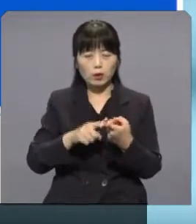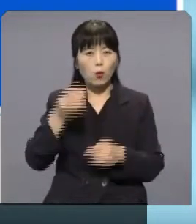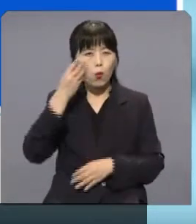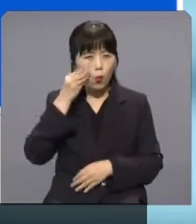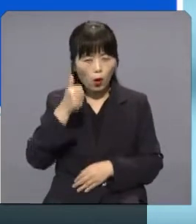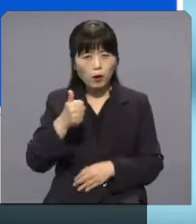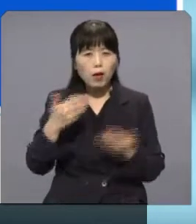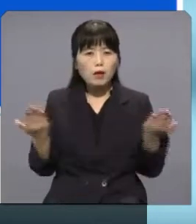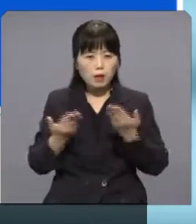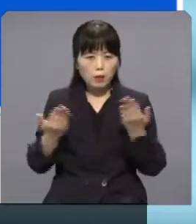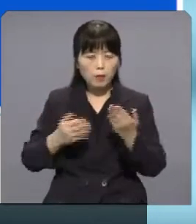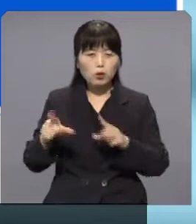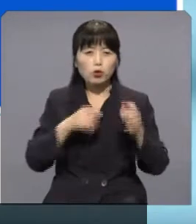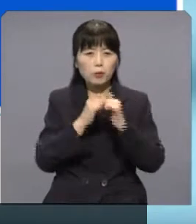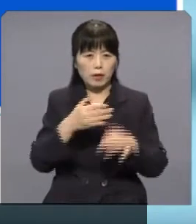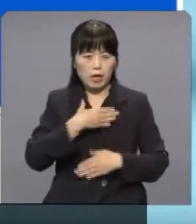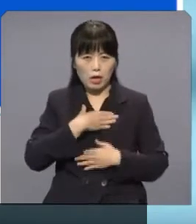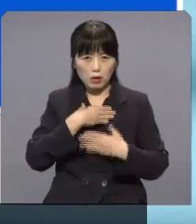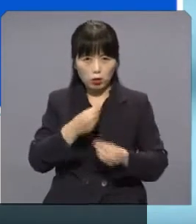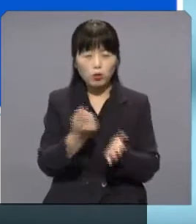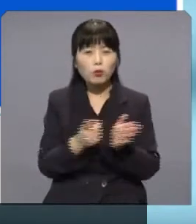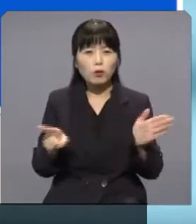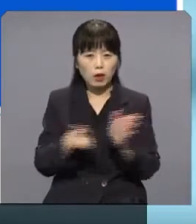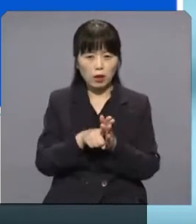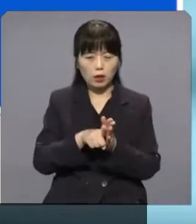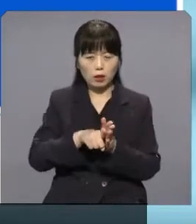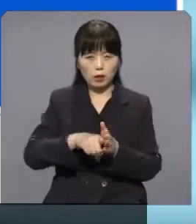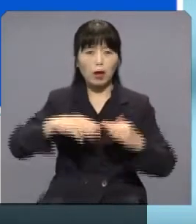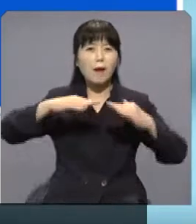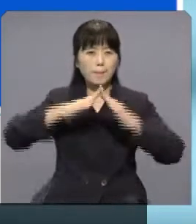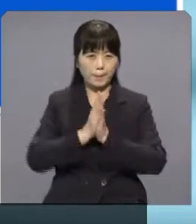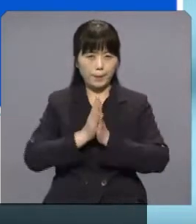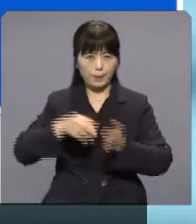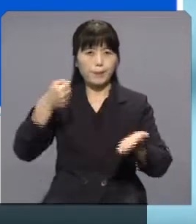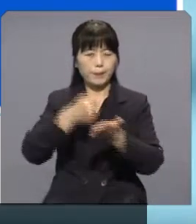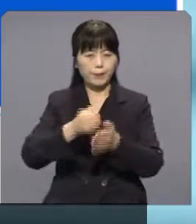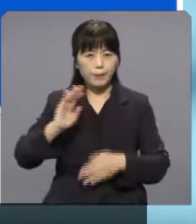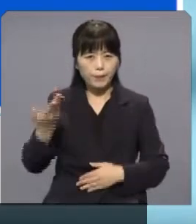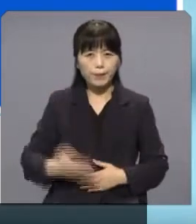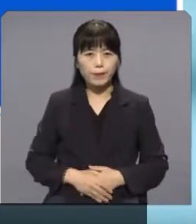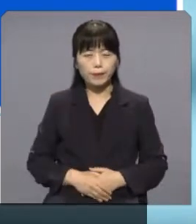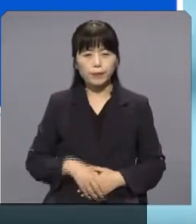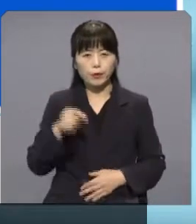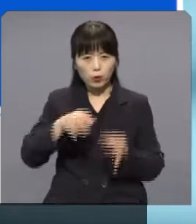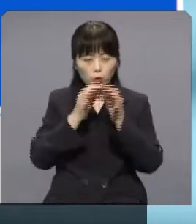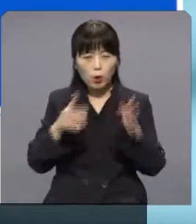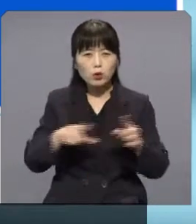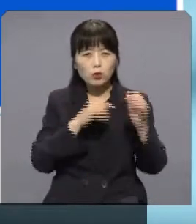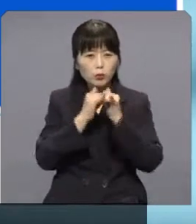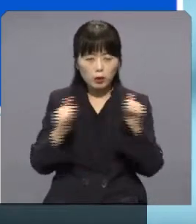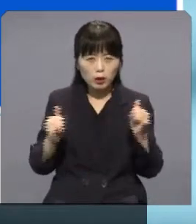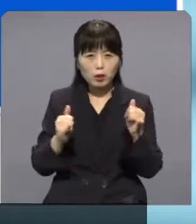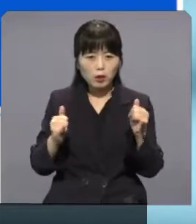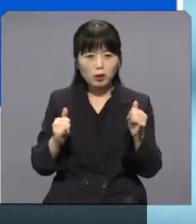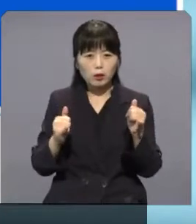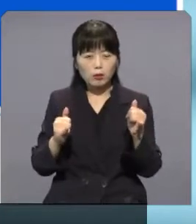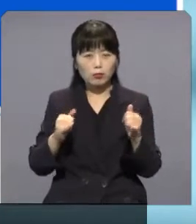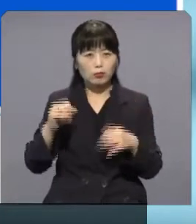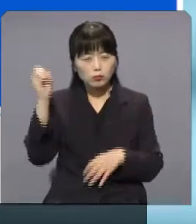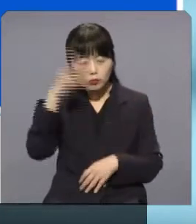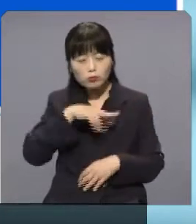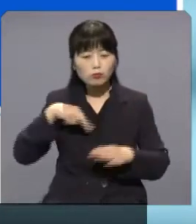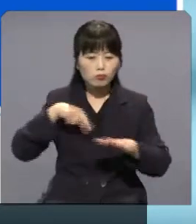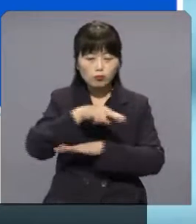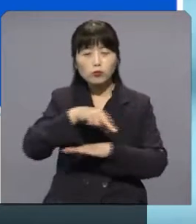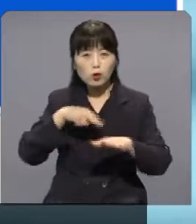작업과 주민 안전을 위로 해서 공단이 폐사 하기로 결정을 하게 된 건데요 아 그동안 주민들은 아무렇지 않게 어 이용했던